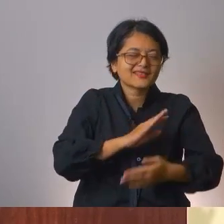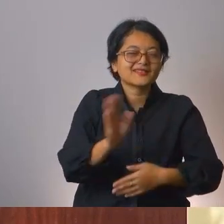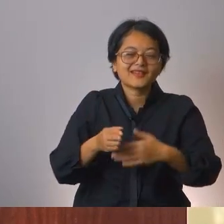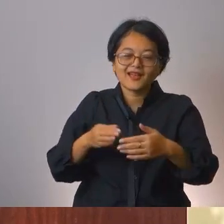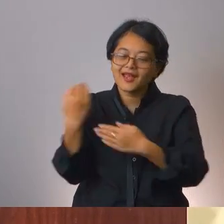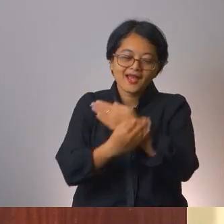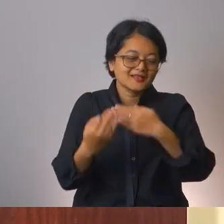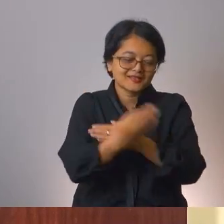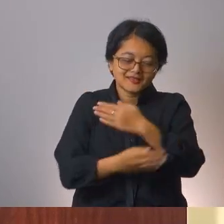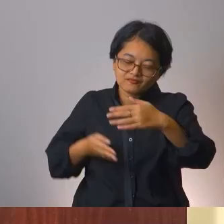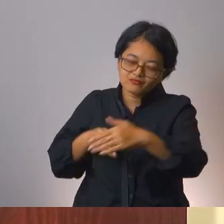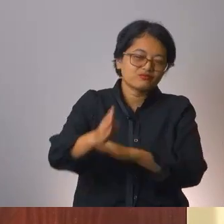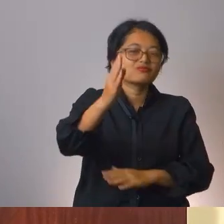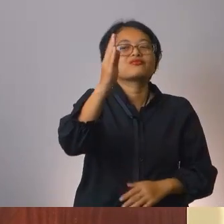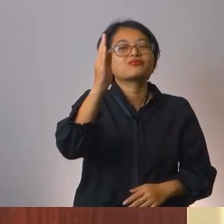Karena